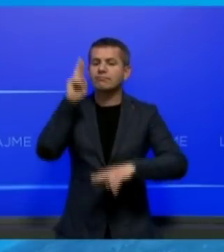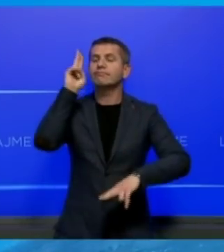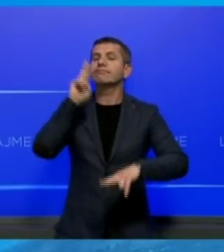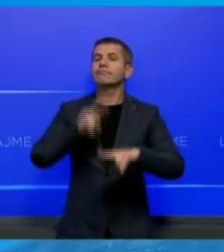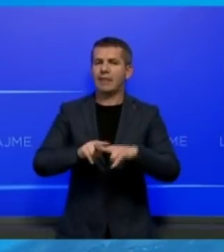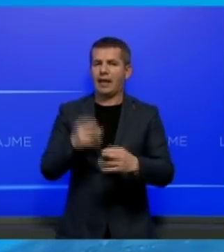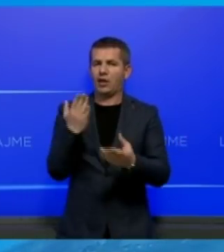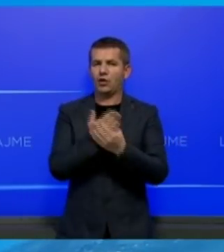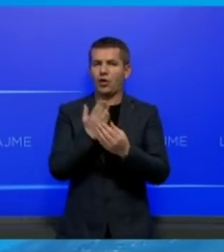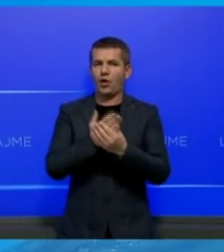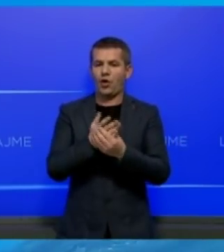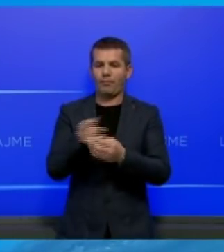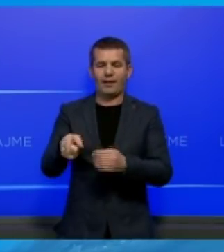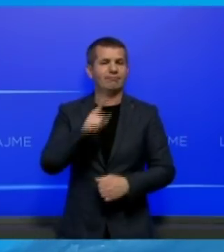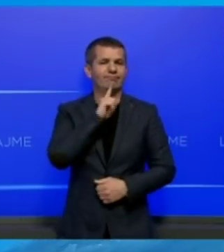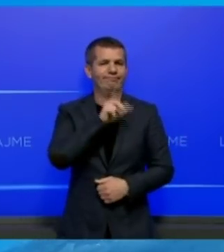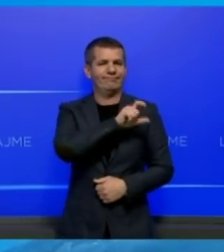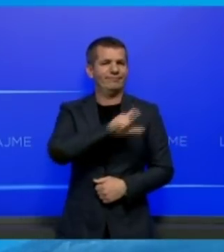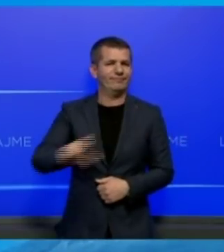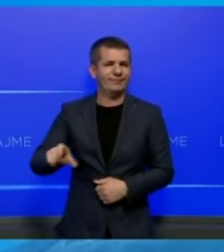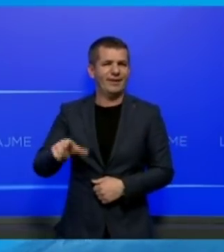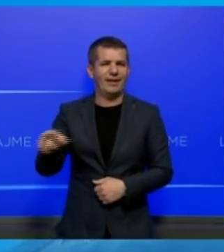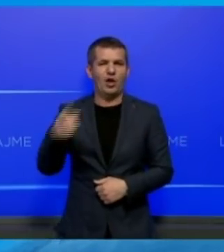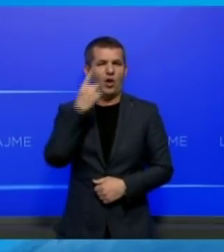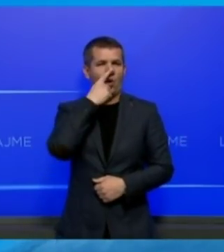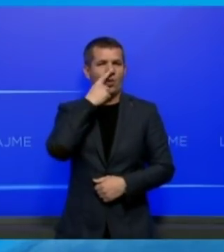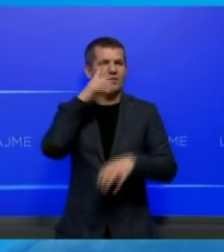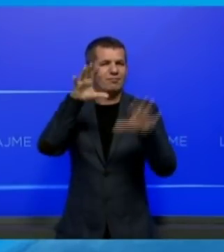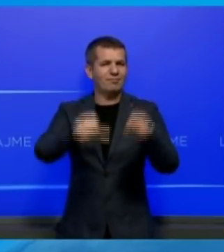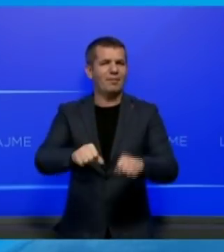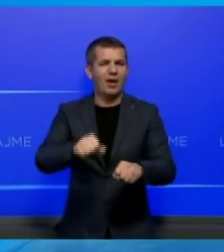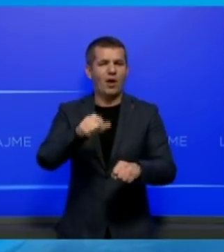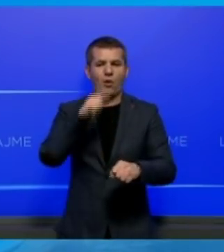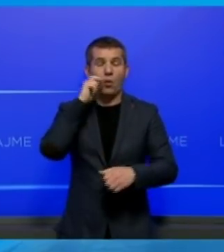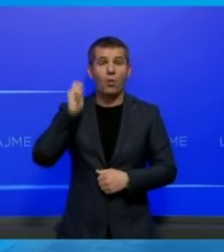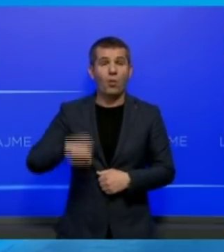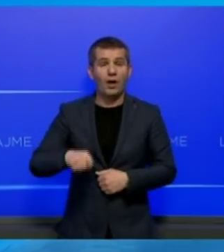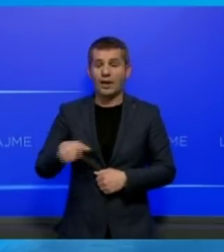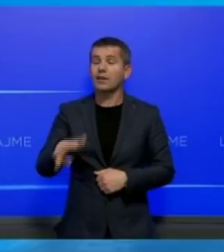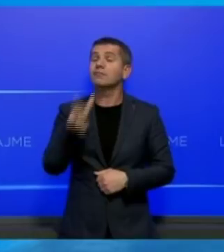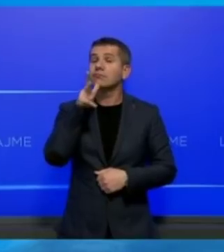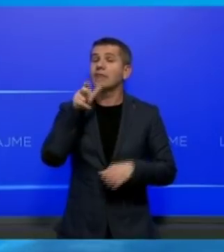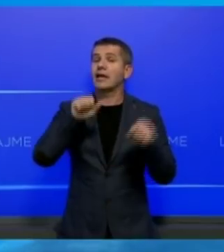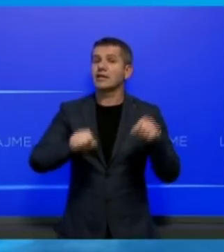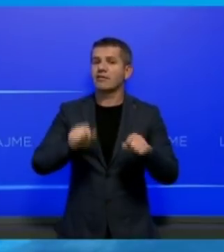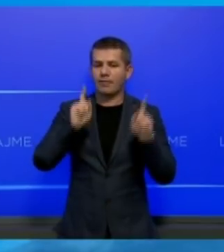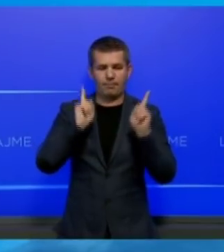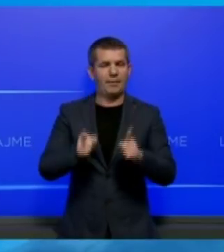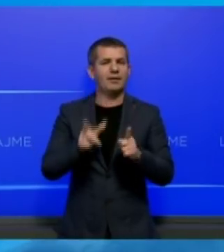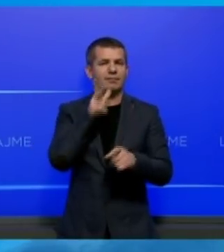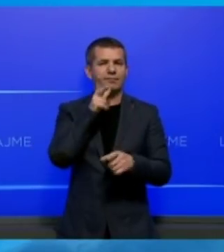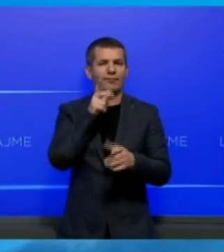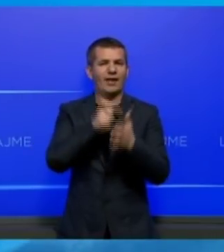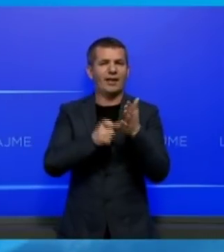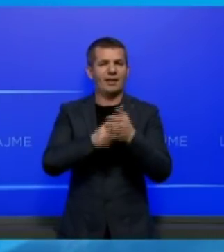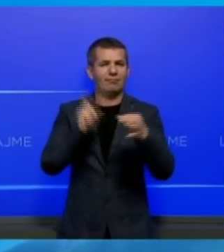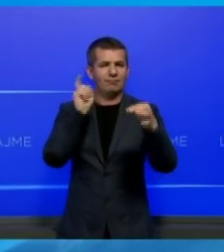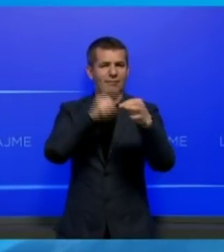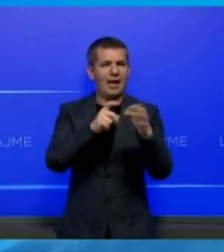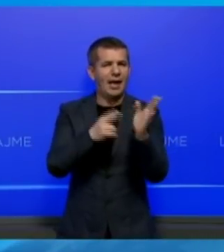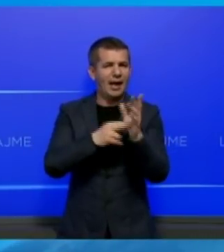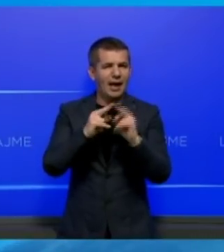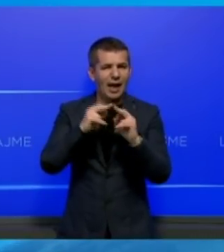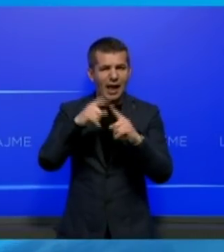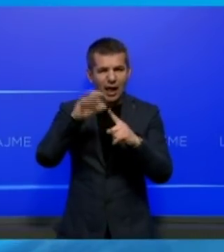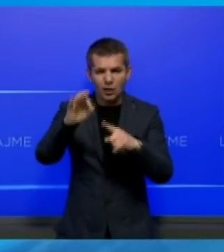dënon agresionin rus në Ukrainë. Përmes kësaj rezolute i kërkohet qeverisë që të aplikojë për antarësim në NATO dhe në Bashkimin